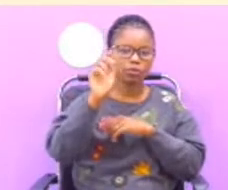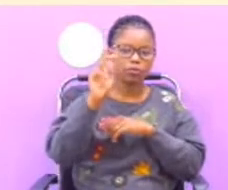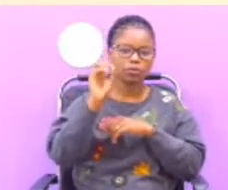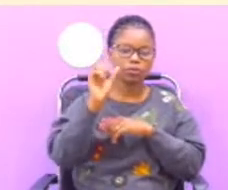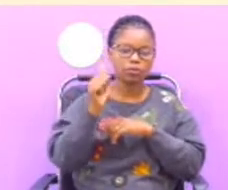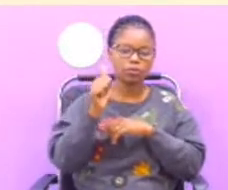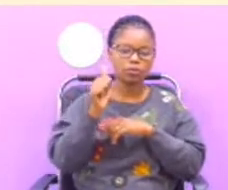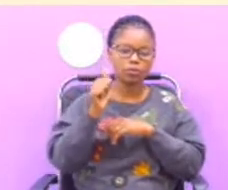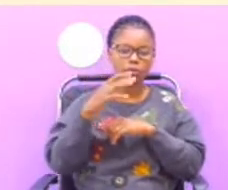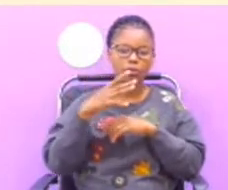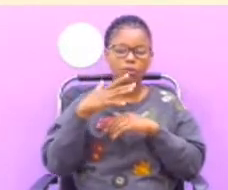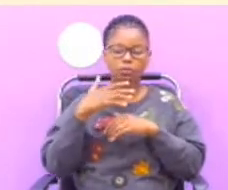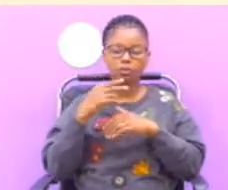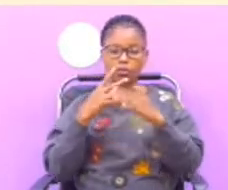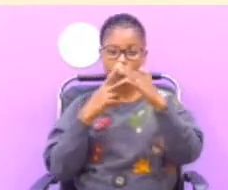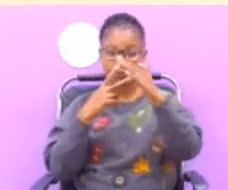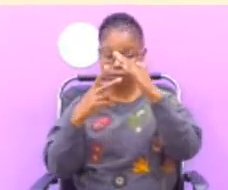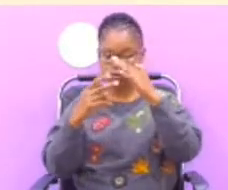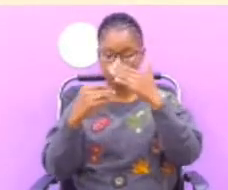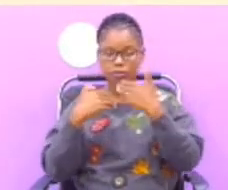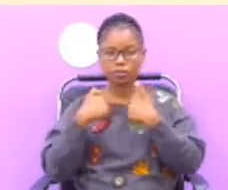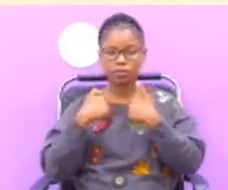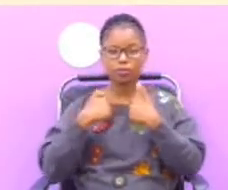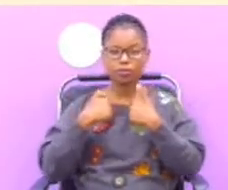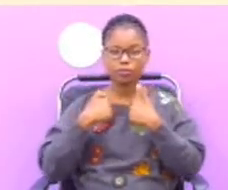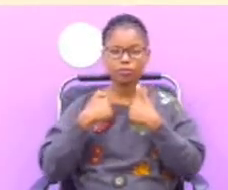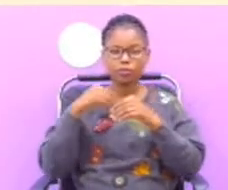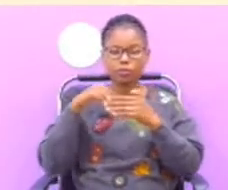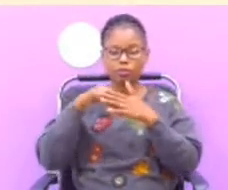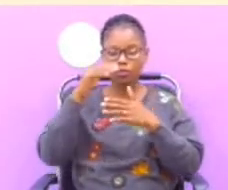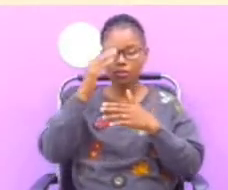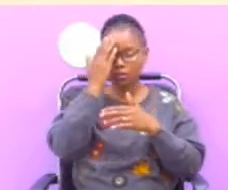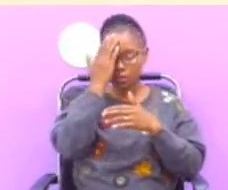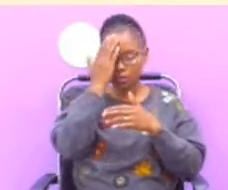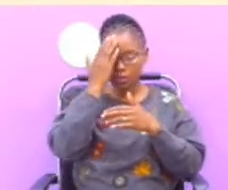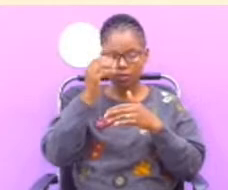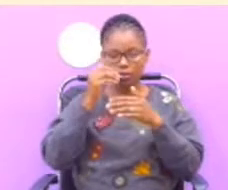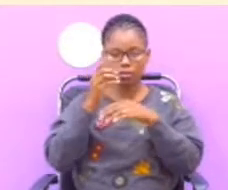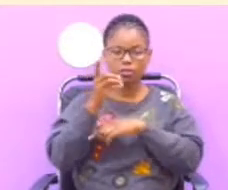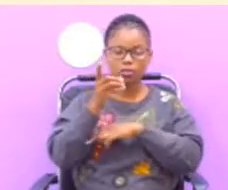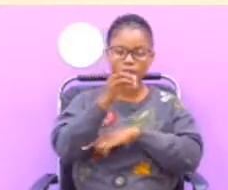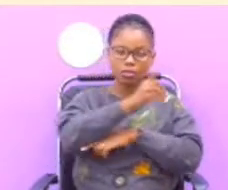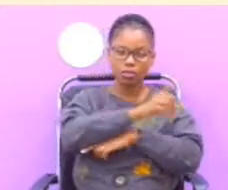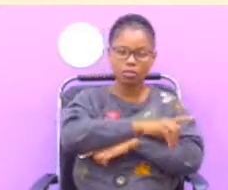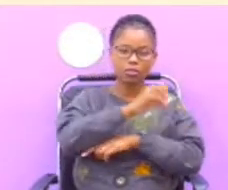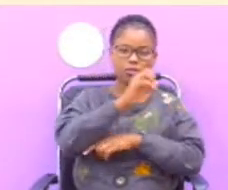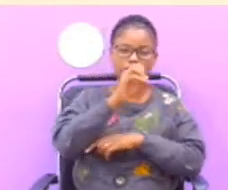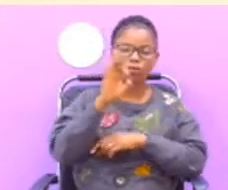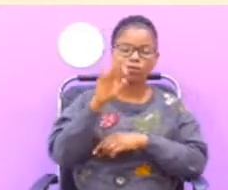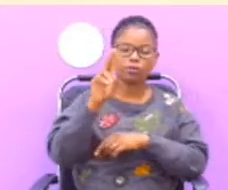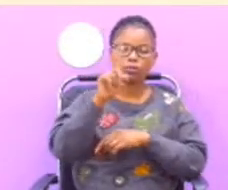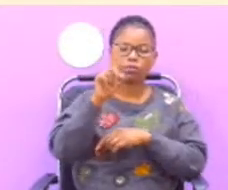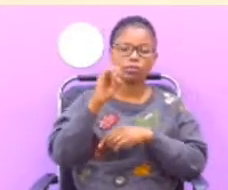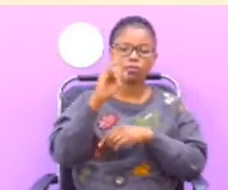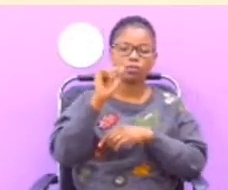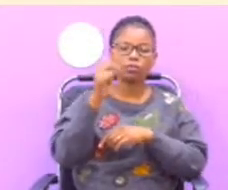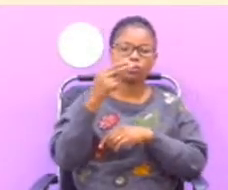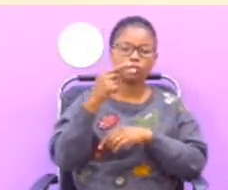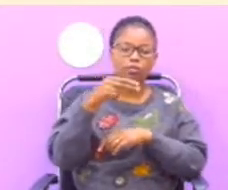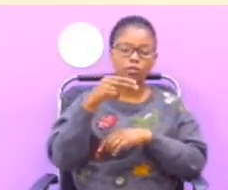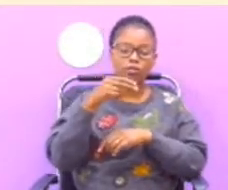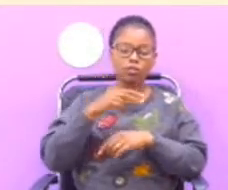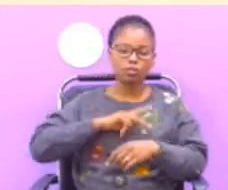maria onire na woni maria makoni Israeli matukuini ma Uzia muthamaki wa Juda